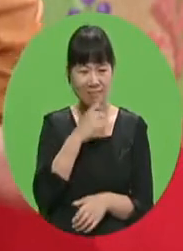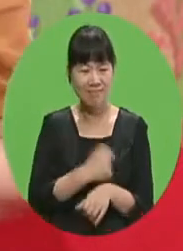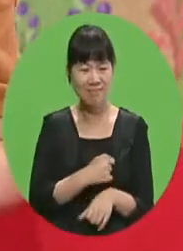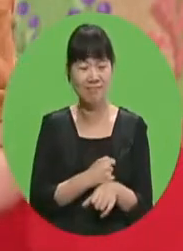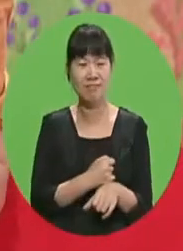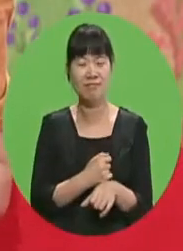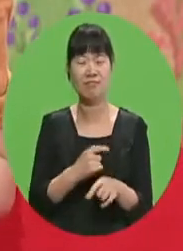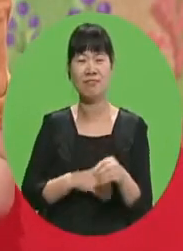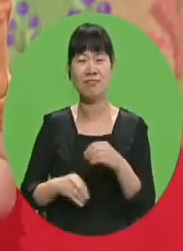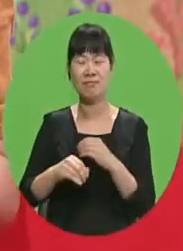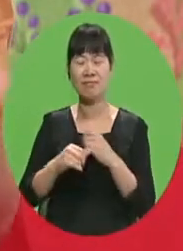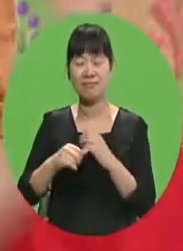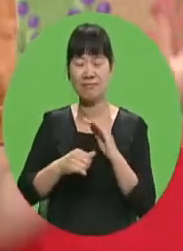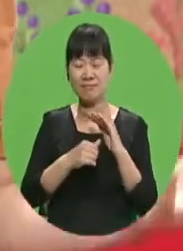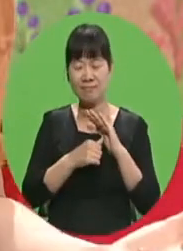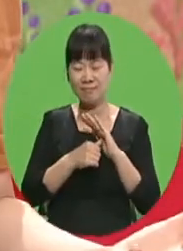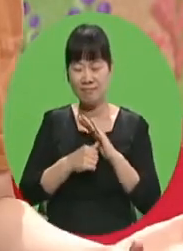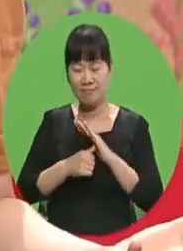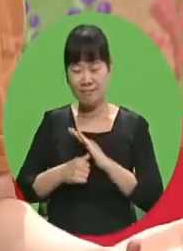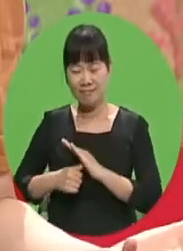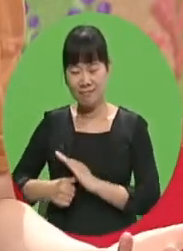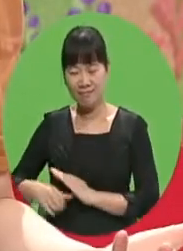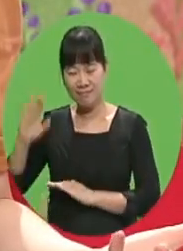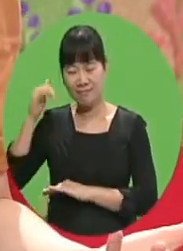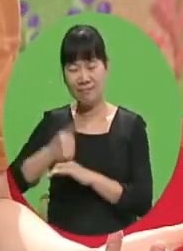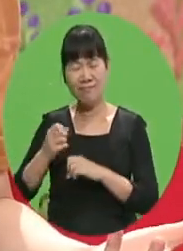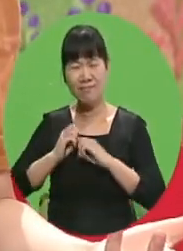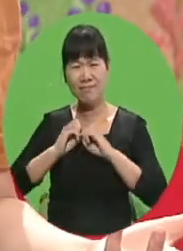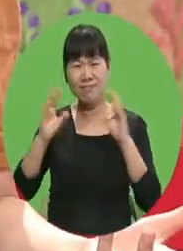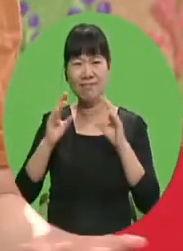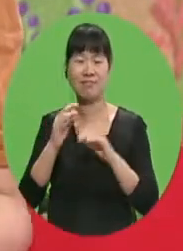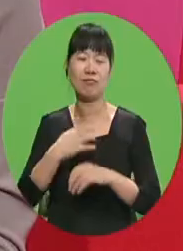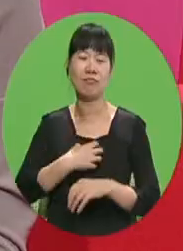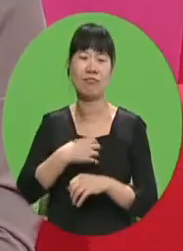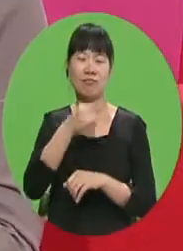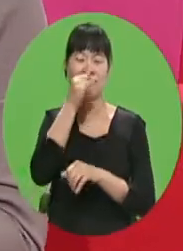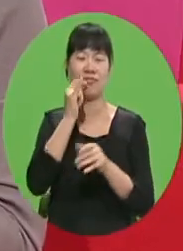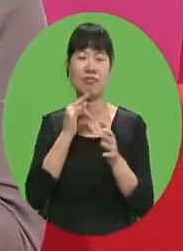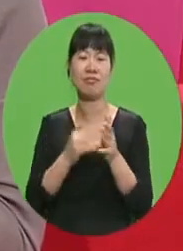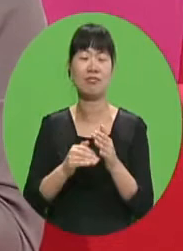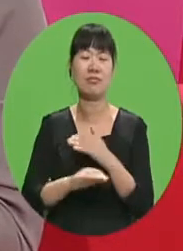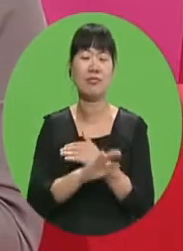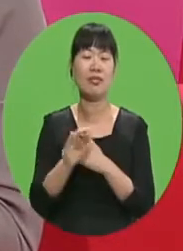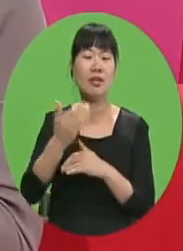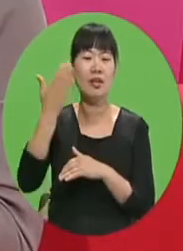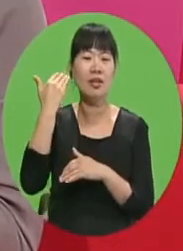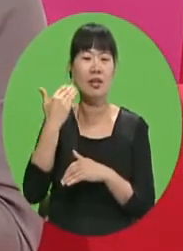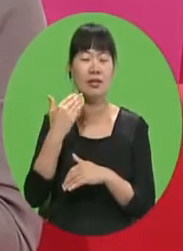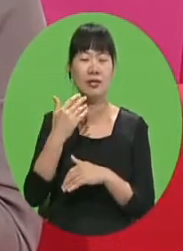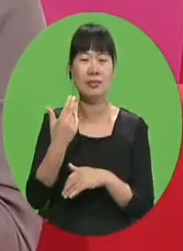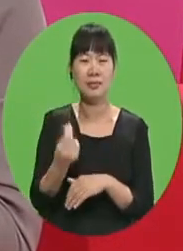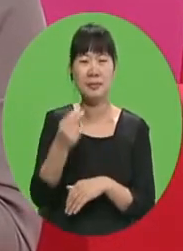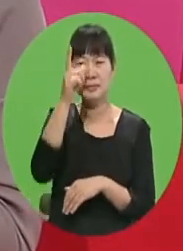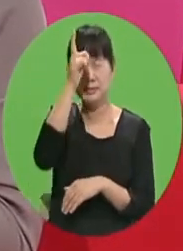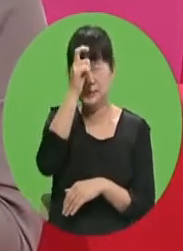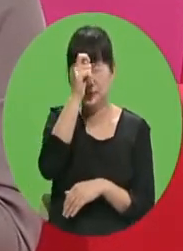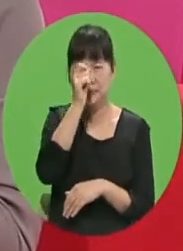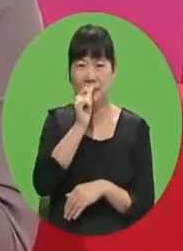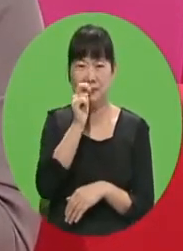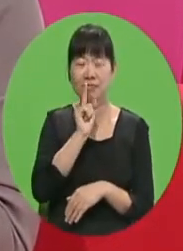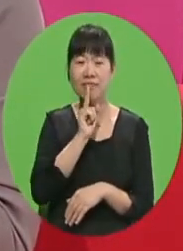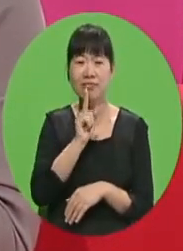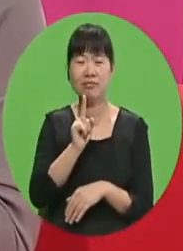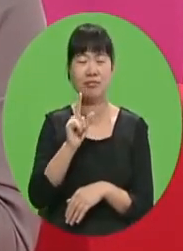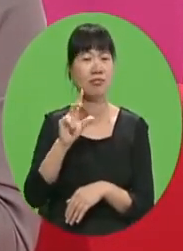오히려 네, 그냥 네. 이거 꾹꾹 세서 나중에 얼마나 큰 게 터질지도 모르는 네, 거예요. 네, 네. 그래서 사실은 우리가 옛말에 똥꼬집이라는 얘기 있죠. 똥꼬집. 네. 그 말이